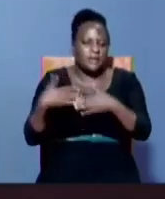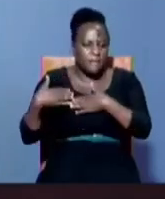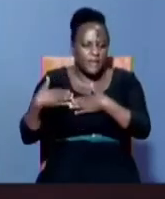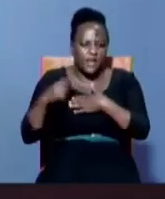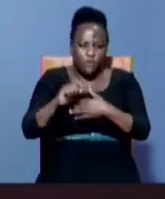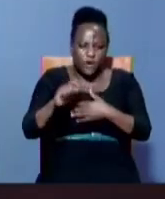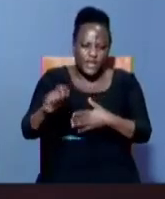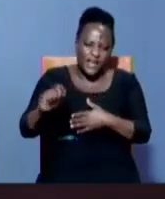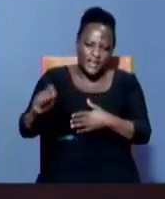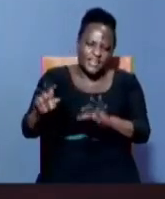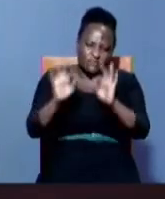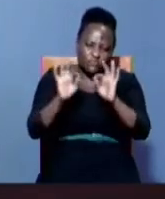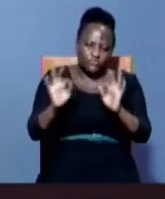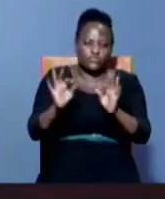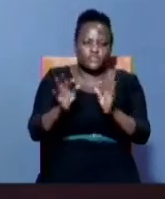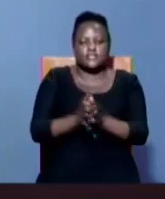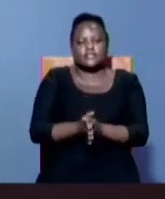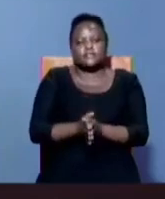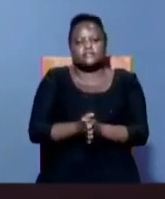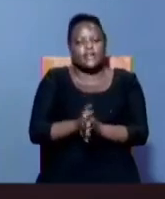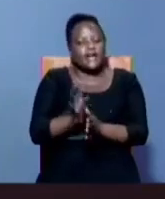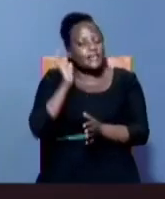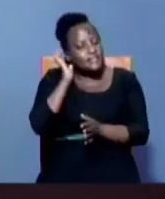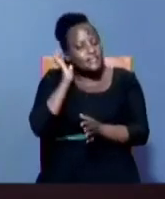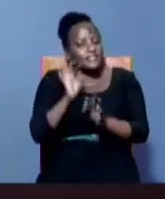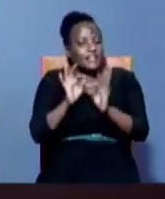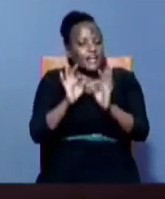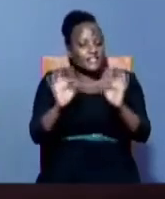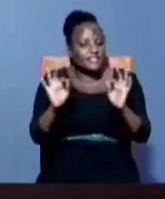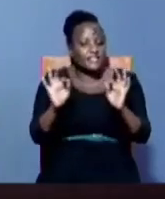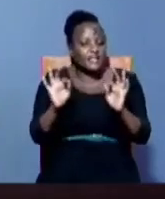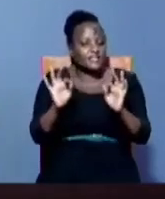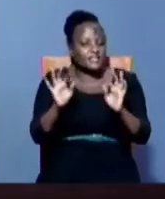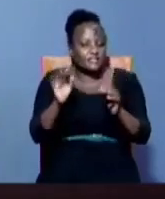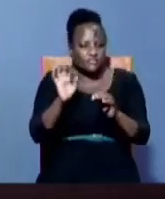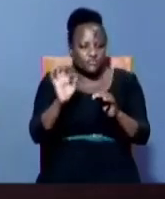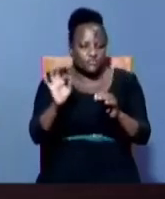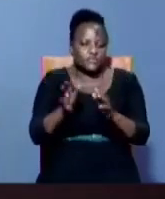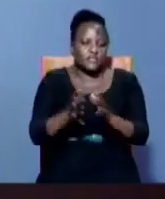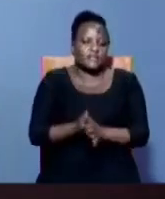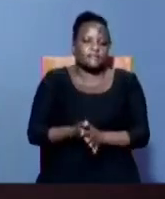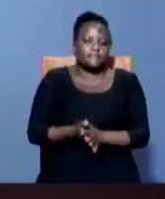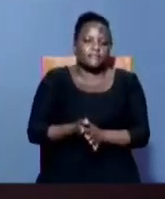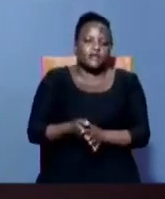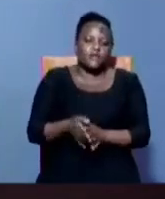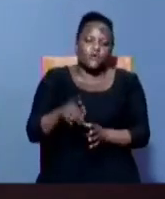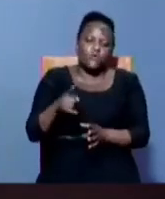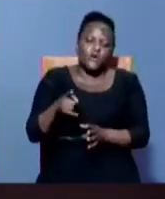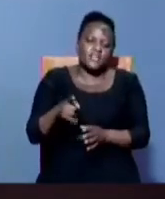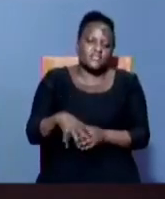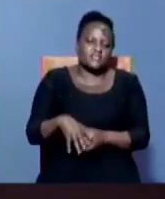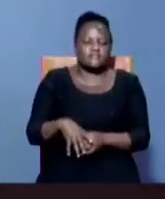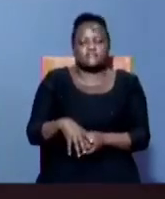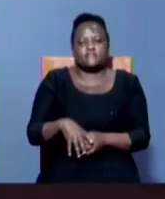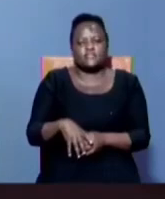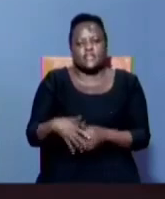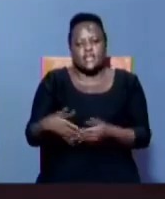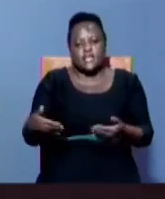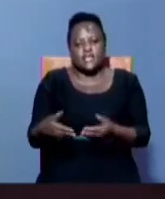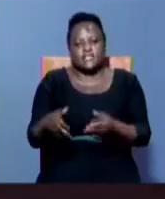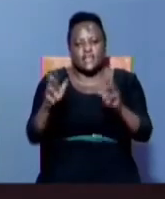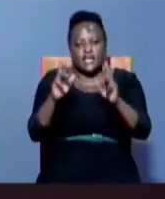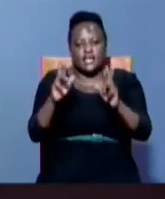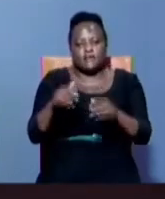aunganishe. Sasa sikiliza. Kwa nini kiti cha rehema kiko juu ya sanduku la agano? Na ni maelekezo ya Mungu. Na alimwambia